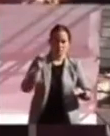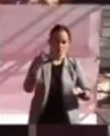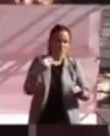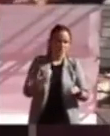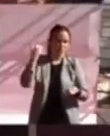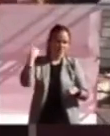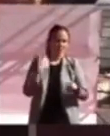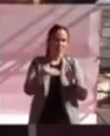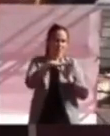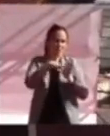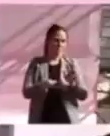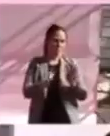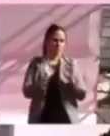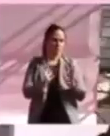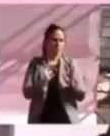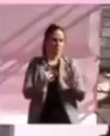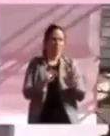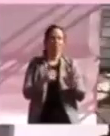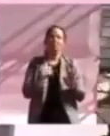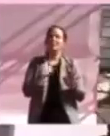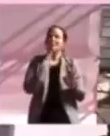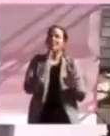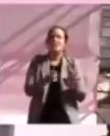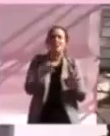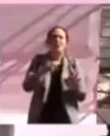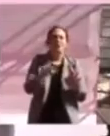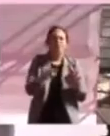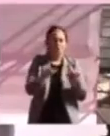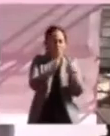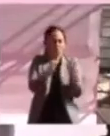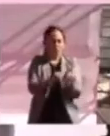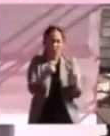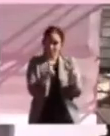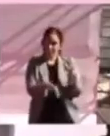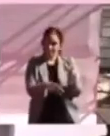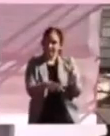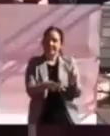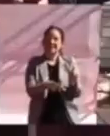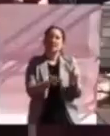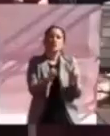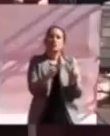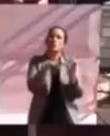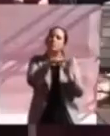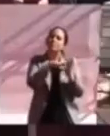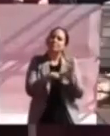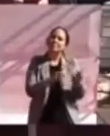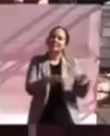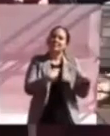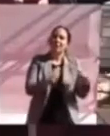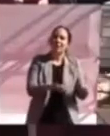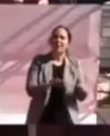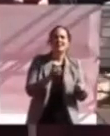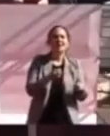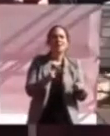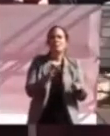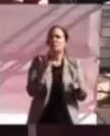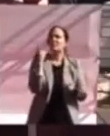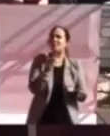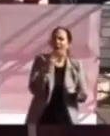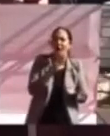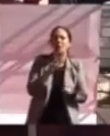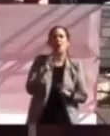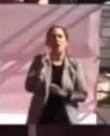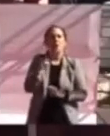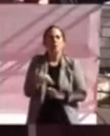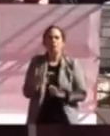sbagliato ma lo dico anche perché penso che sia un modello che produce illusione di risparmio